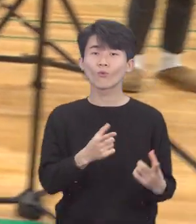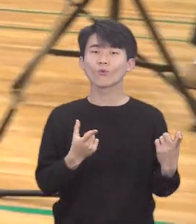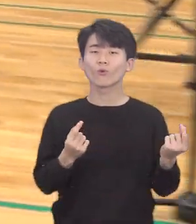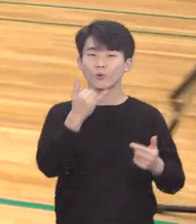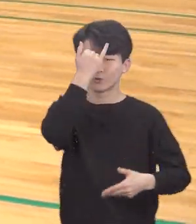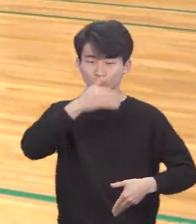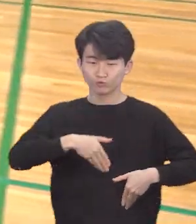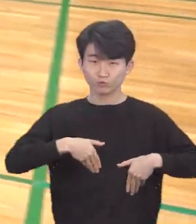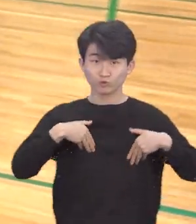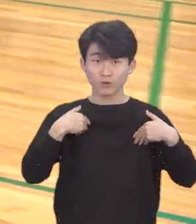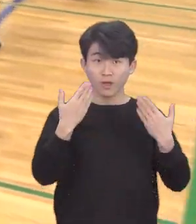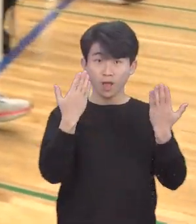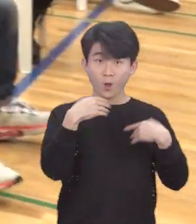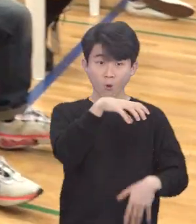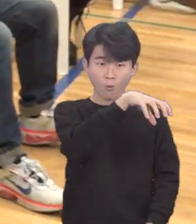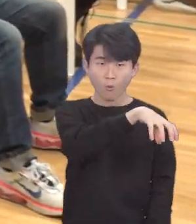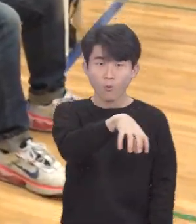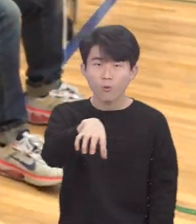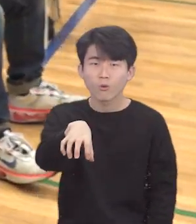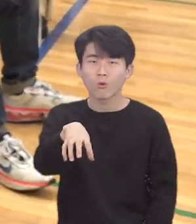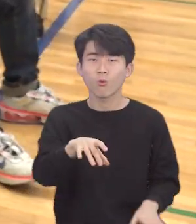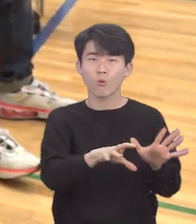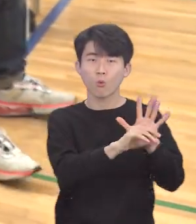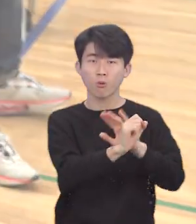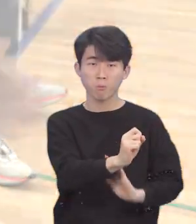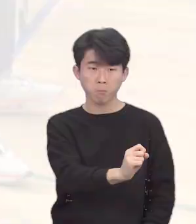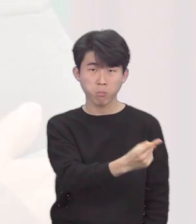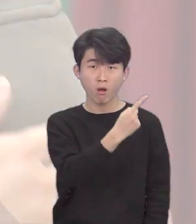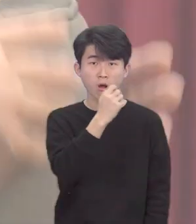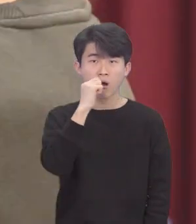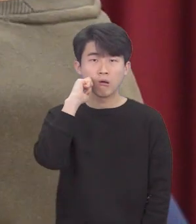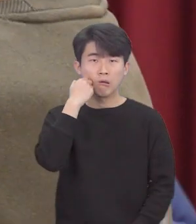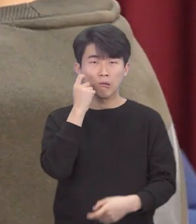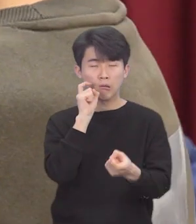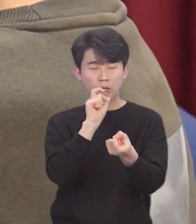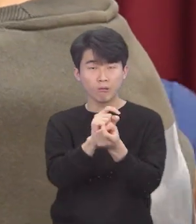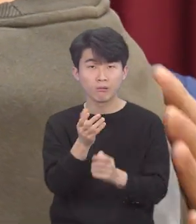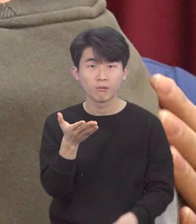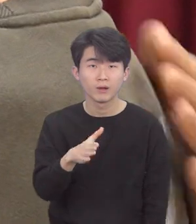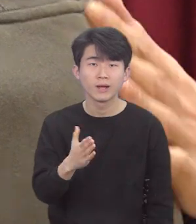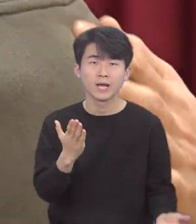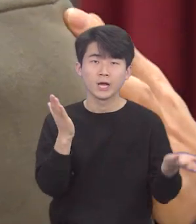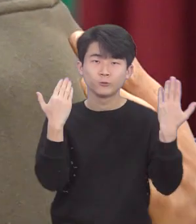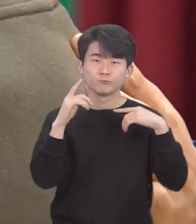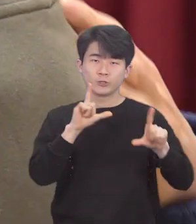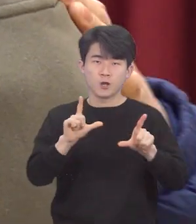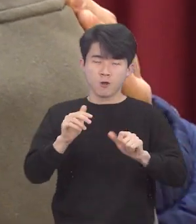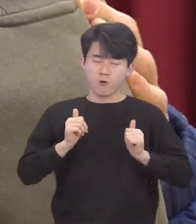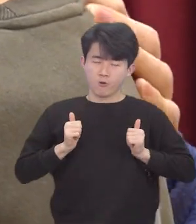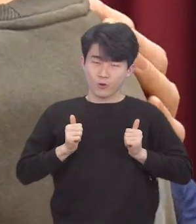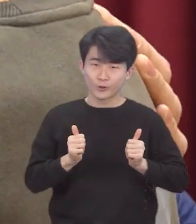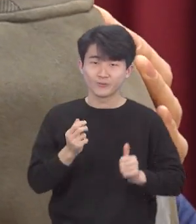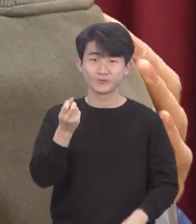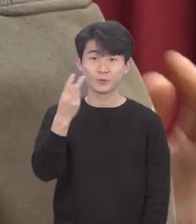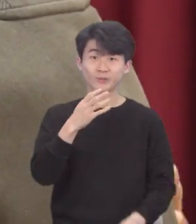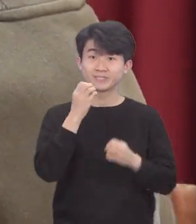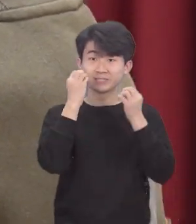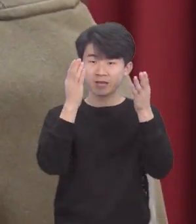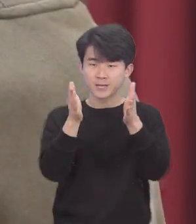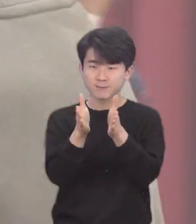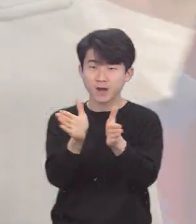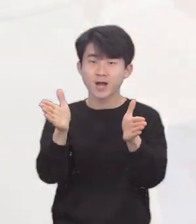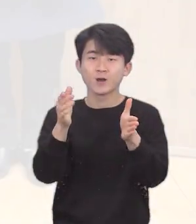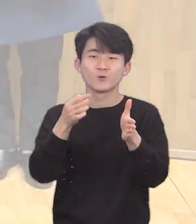이렇게 충남의 학교들은 코로나19라는 이례 없는 어려운 상황 속에서도 슬기롭게 학교 생활을 하며